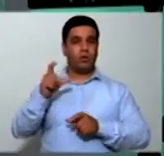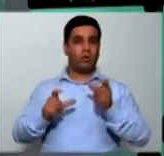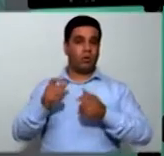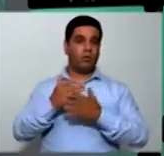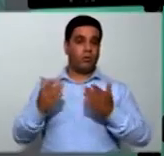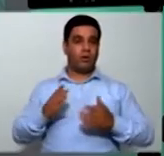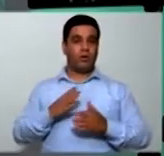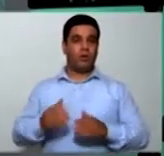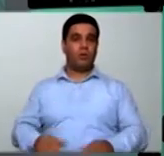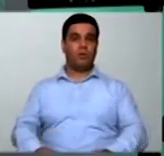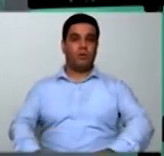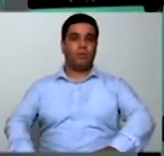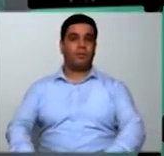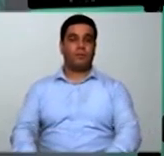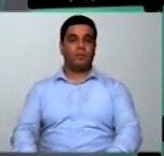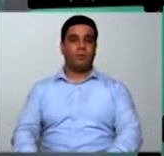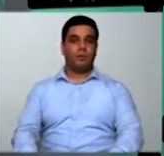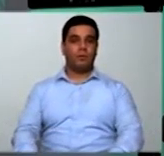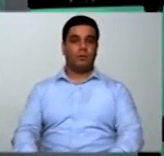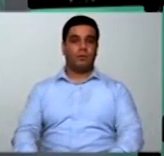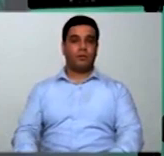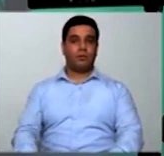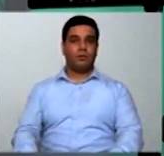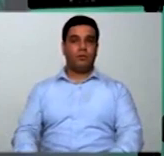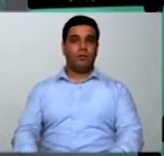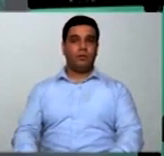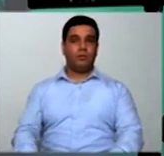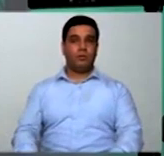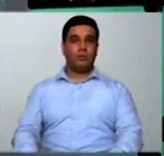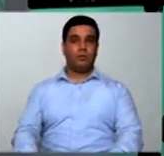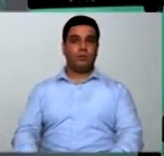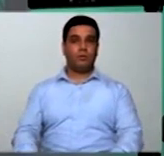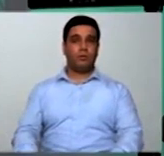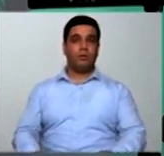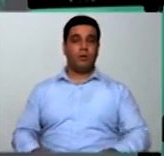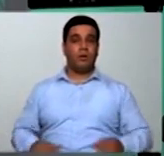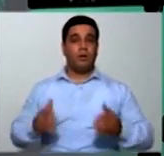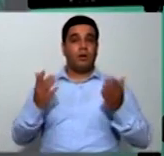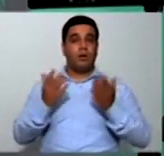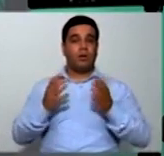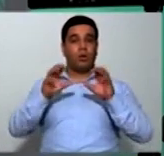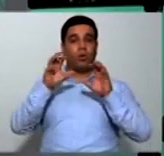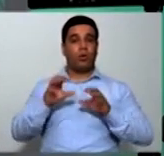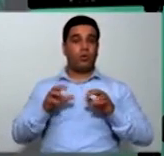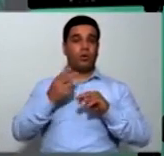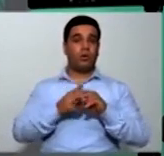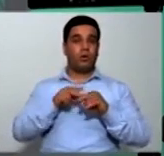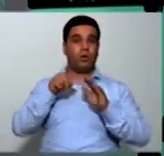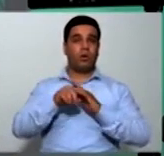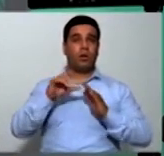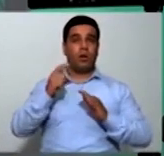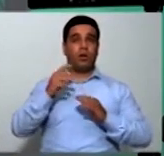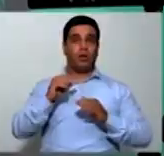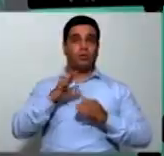xo'jaliklari edi. qanday qonuniy asosga ega bo'ldi